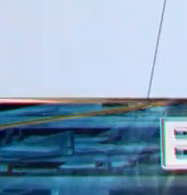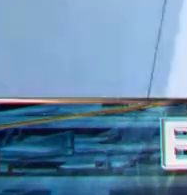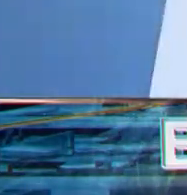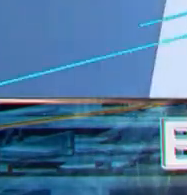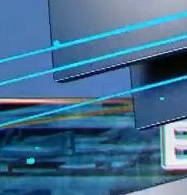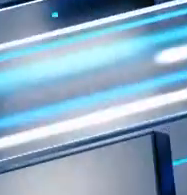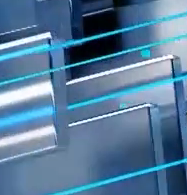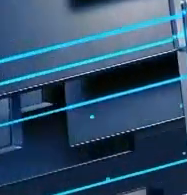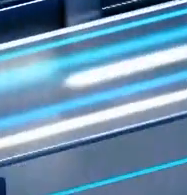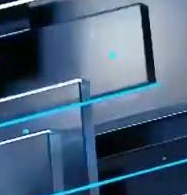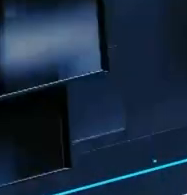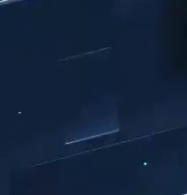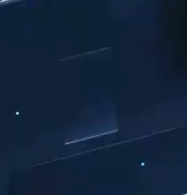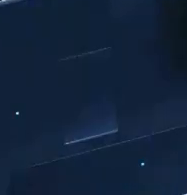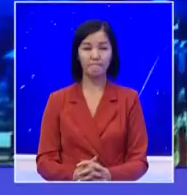азайған.